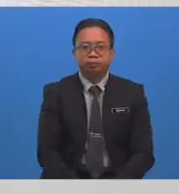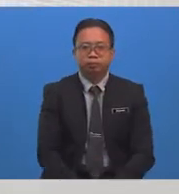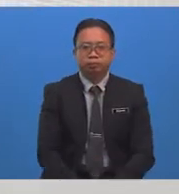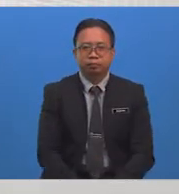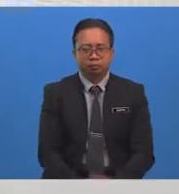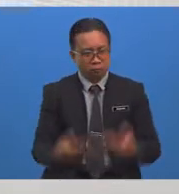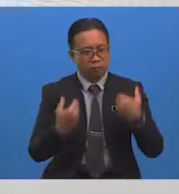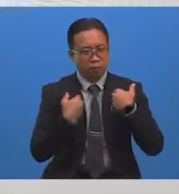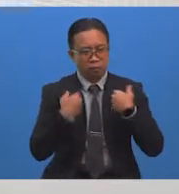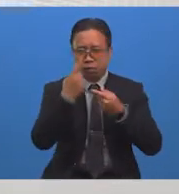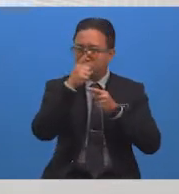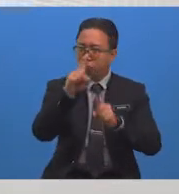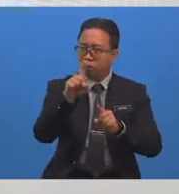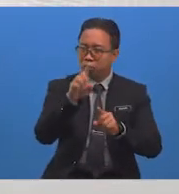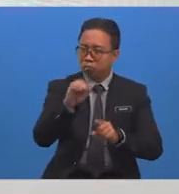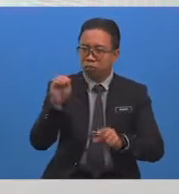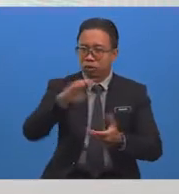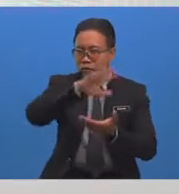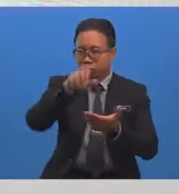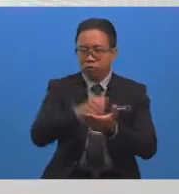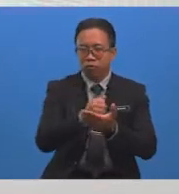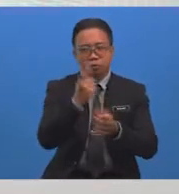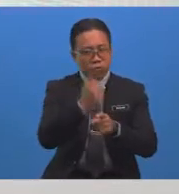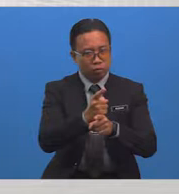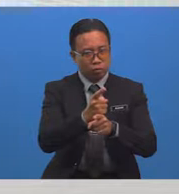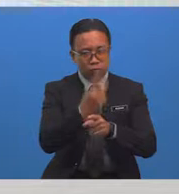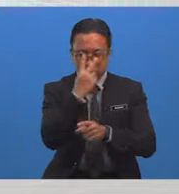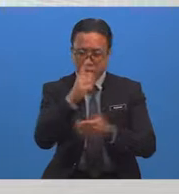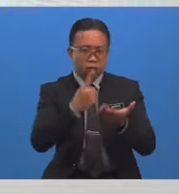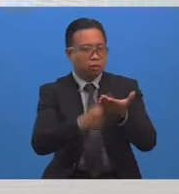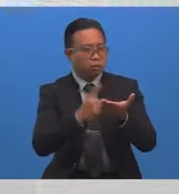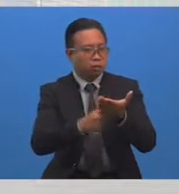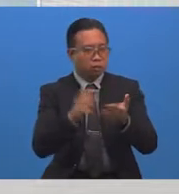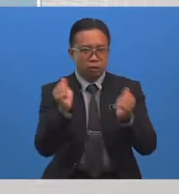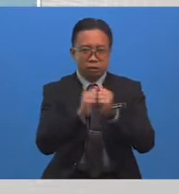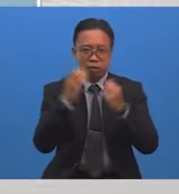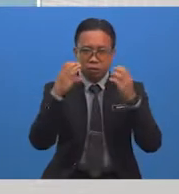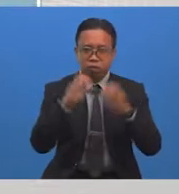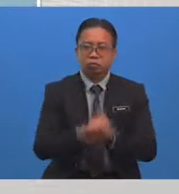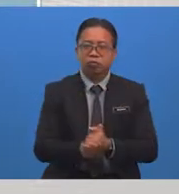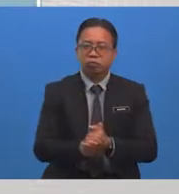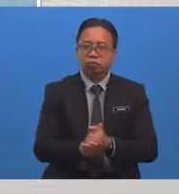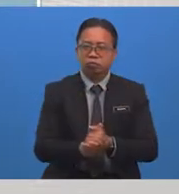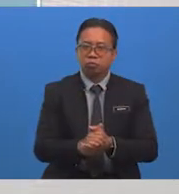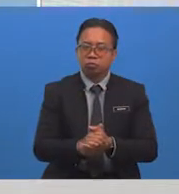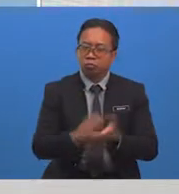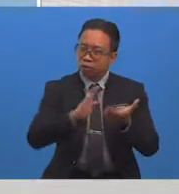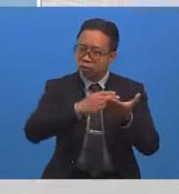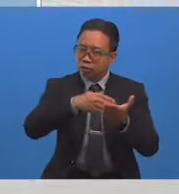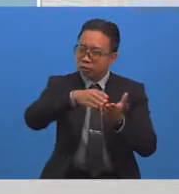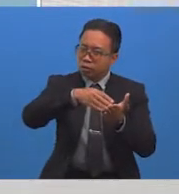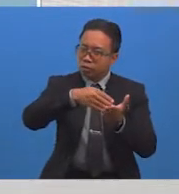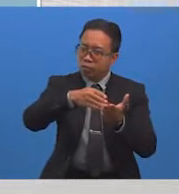Adakah jawaban murid semua betul kita semua jawaban eh menyapu sampah